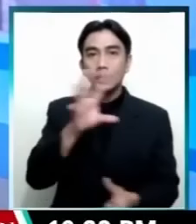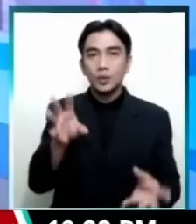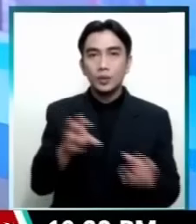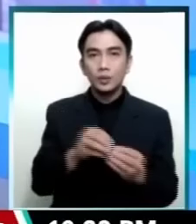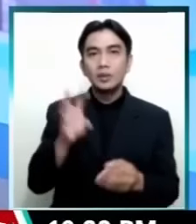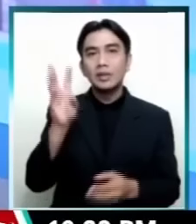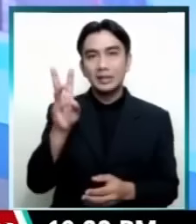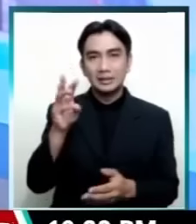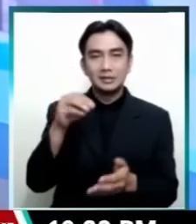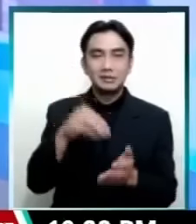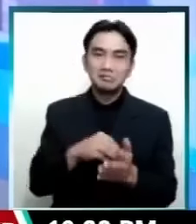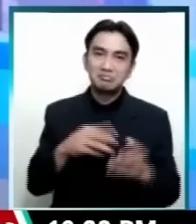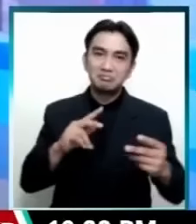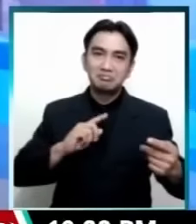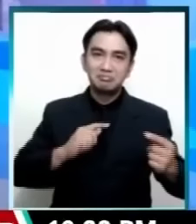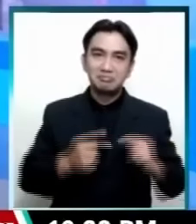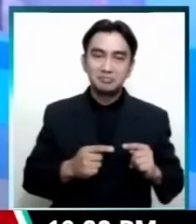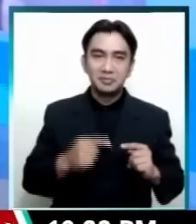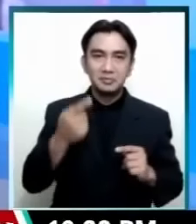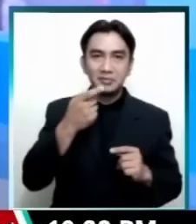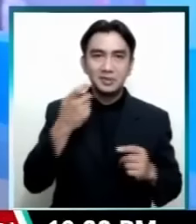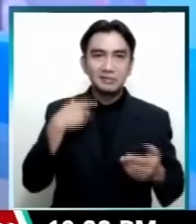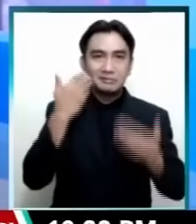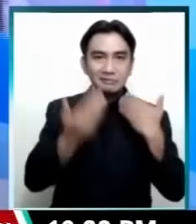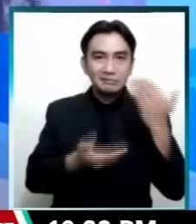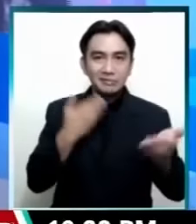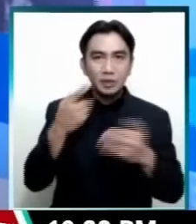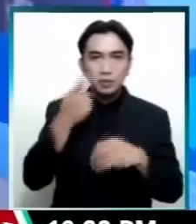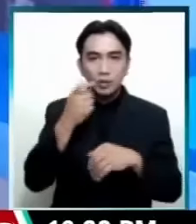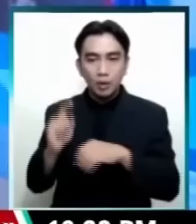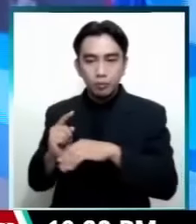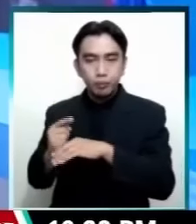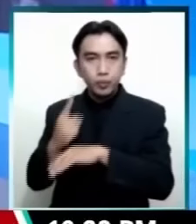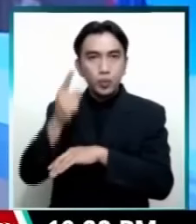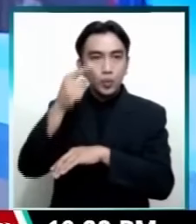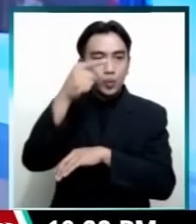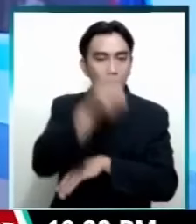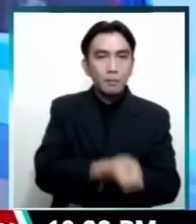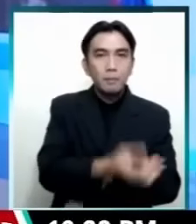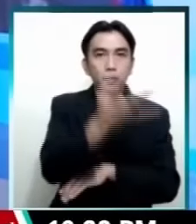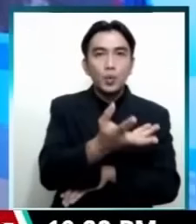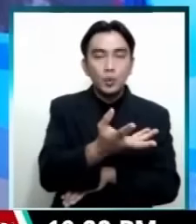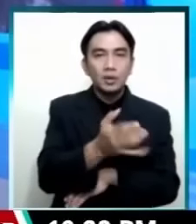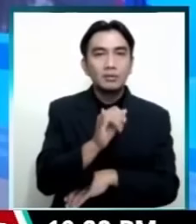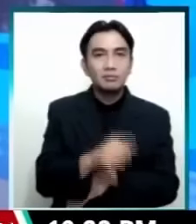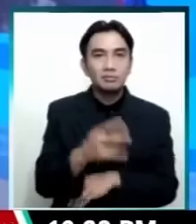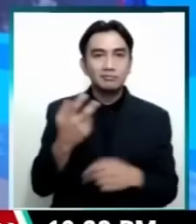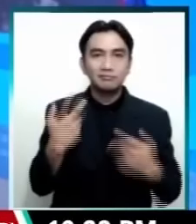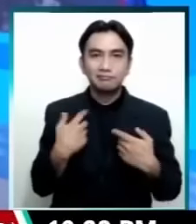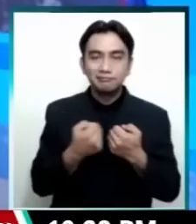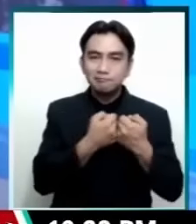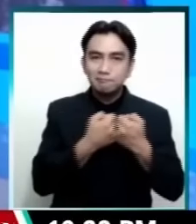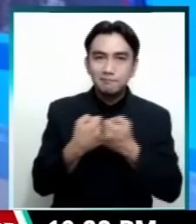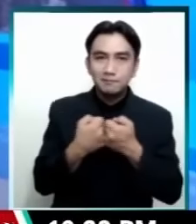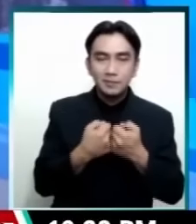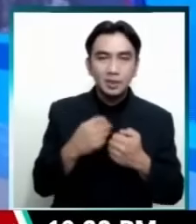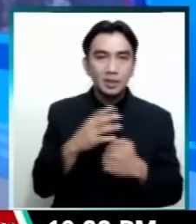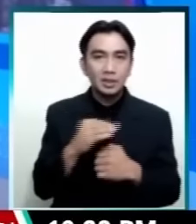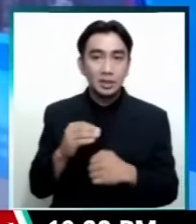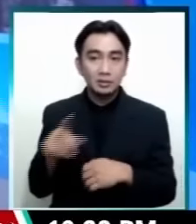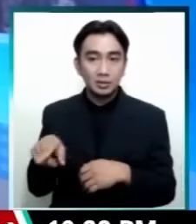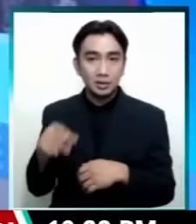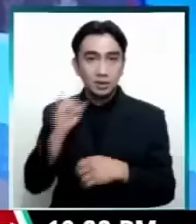ang nasawi sa airstrikes ng Israel ayon sa Health Ministry ng Gaza. Sa kabila naman ng tensyon sa pagitan ng Israel at Hezbollah,